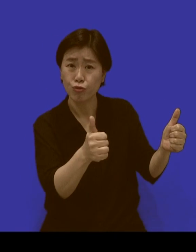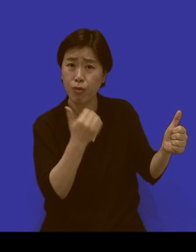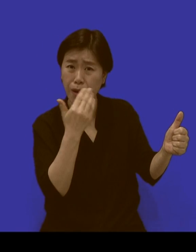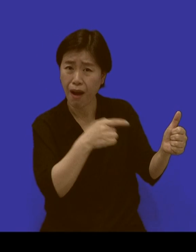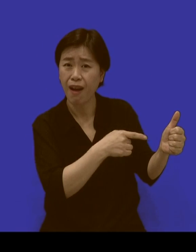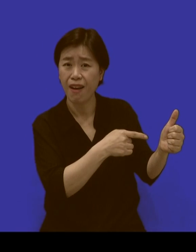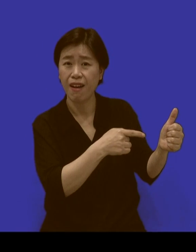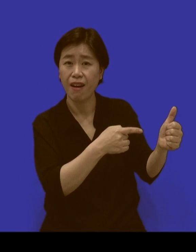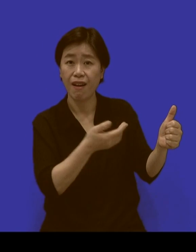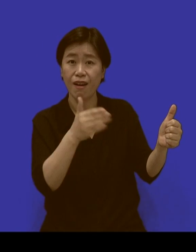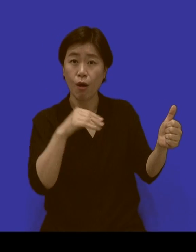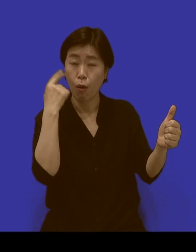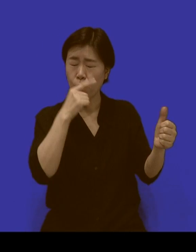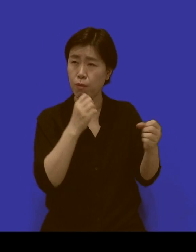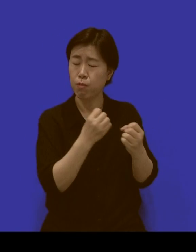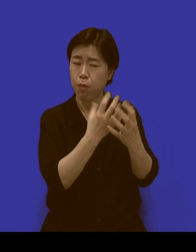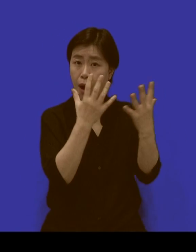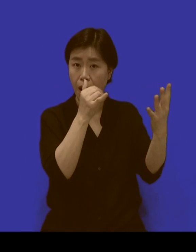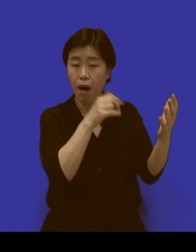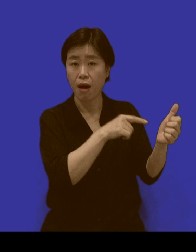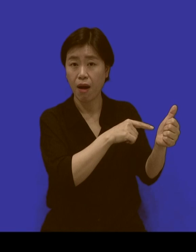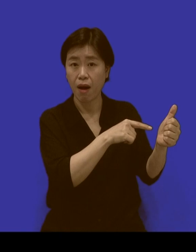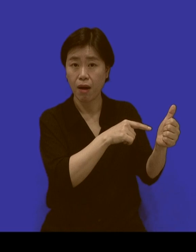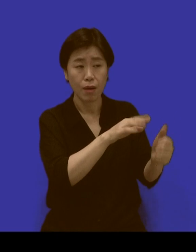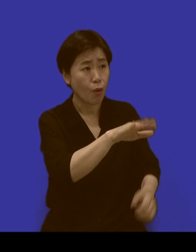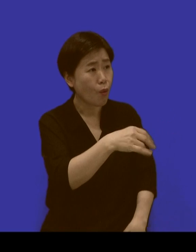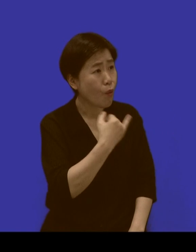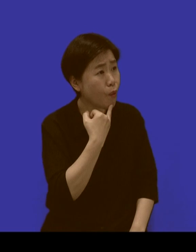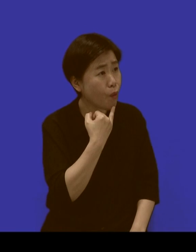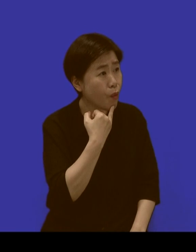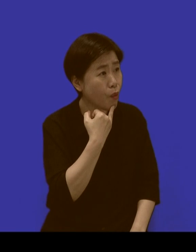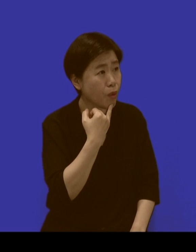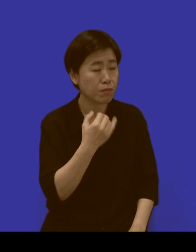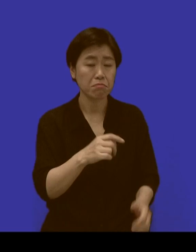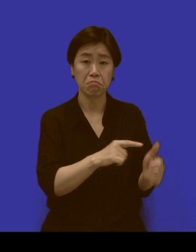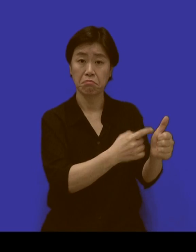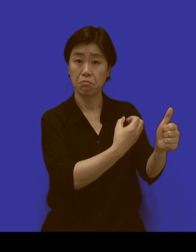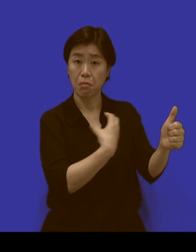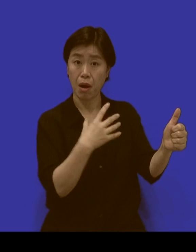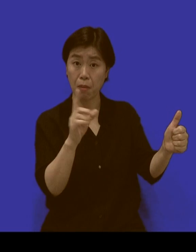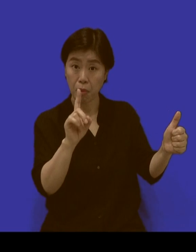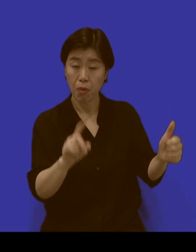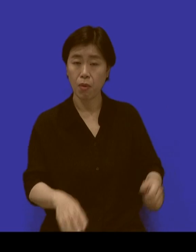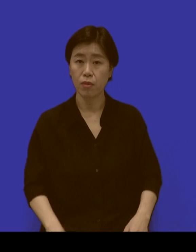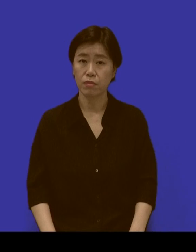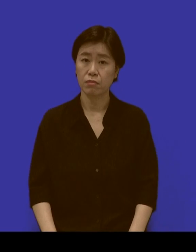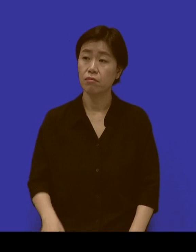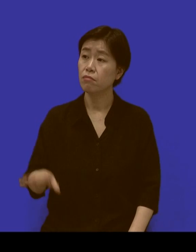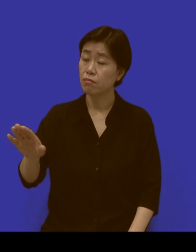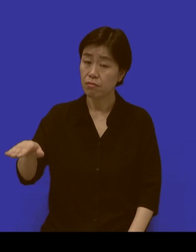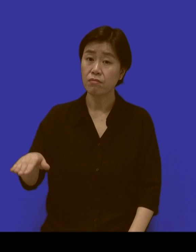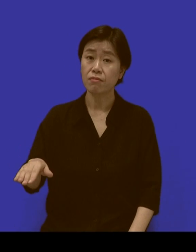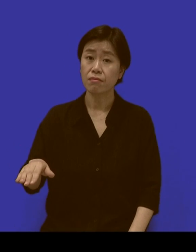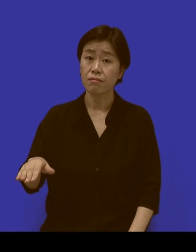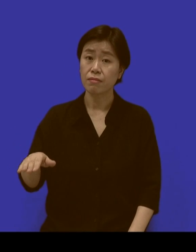그랬더니 이분이 내가 세상에서 가장 행복한 사람이에요 이러는 거예요. 방금 지금 호스피스 가라고 해서 지금